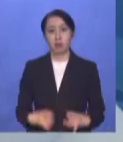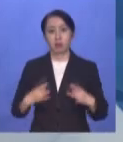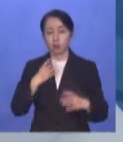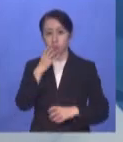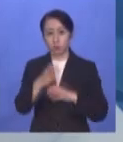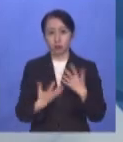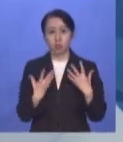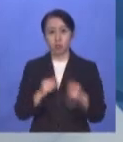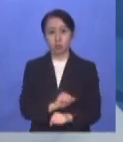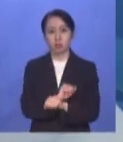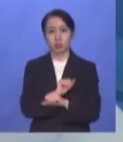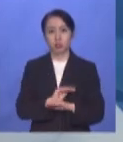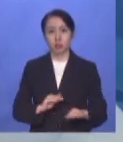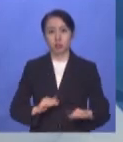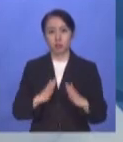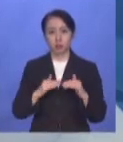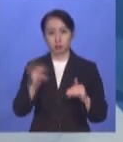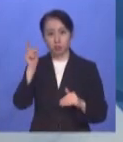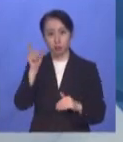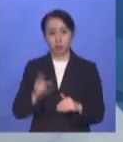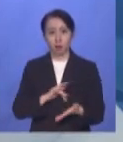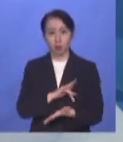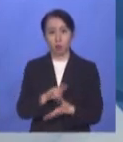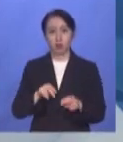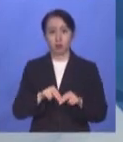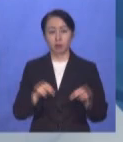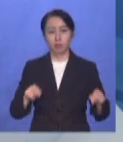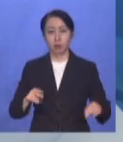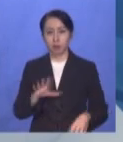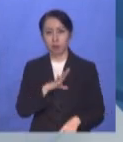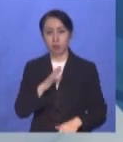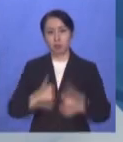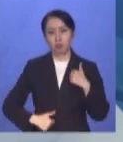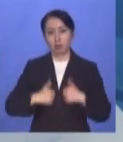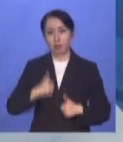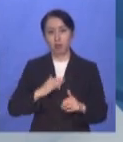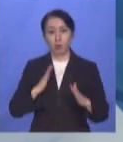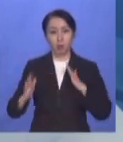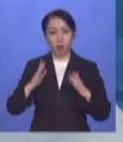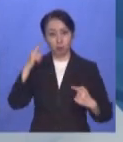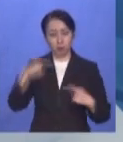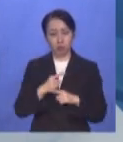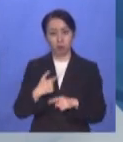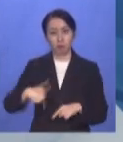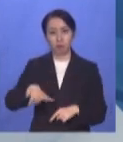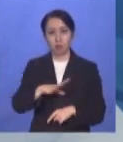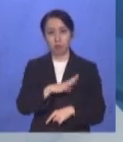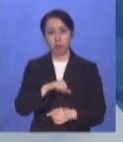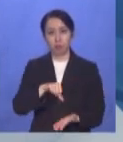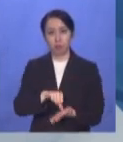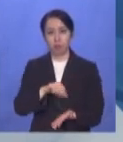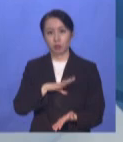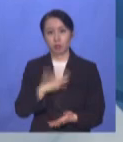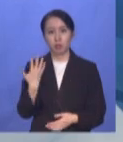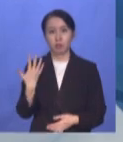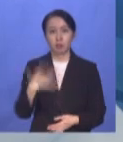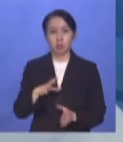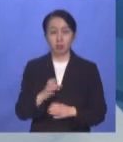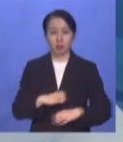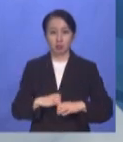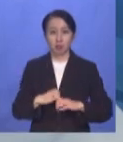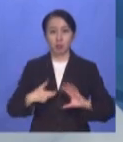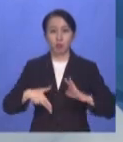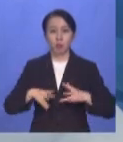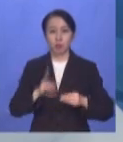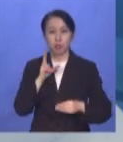В честь Международного дня защиты детей во дворце школьников города Петропавловск прошли соревнования по робототехнике. Всего в нем приняли участие